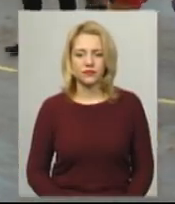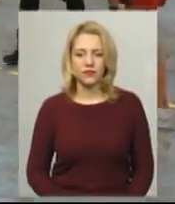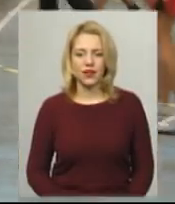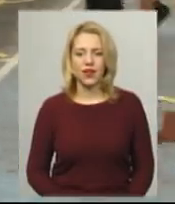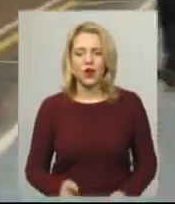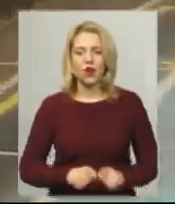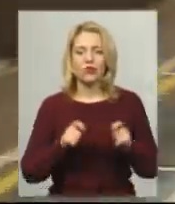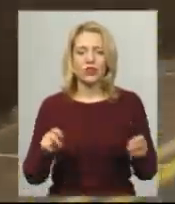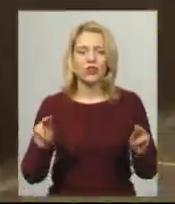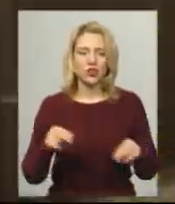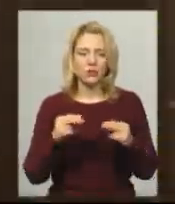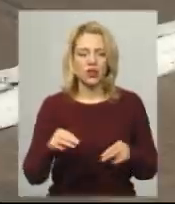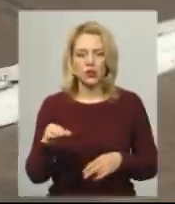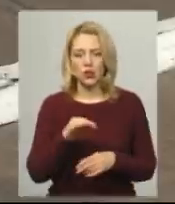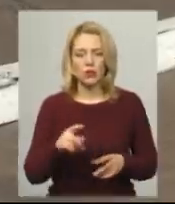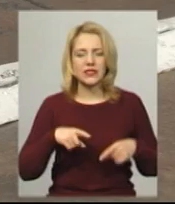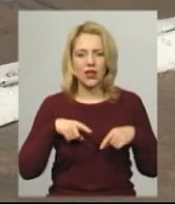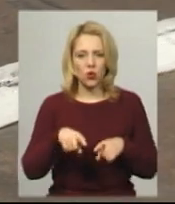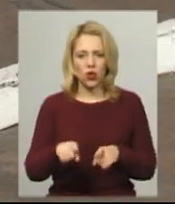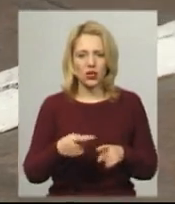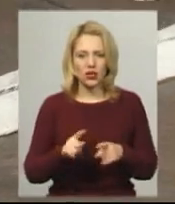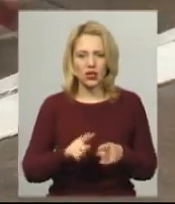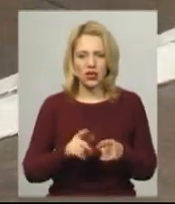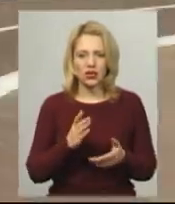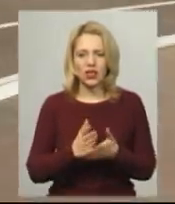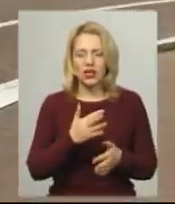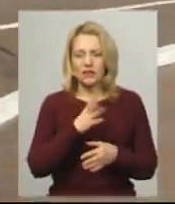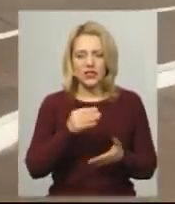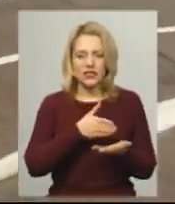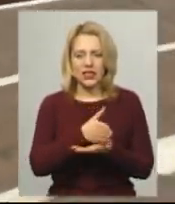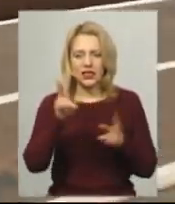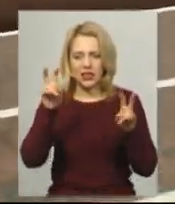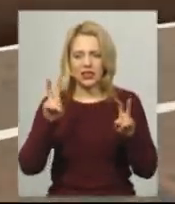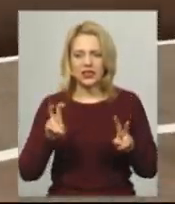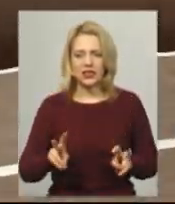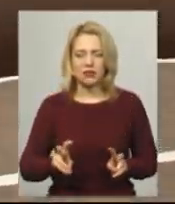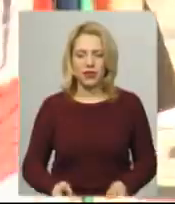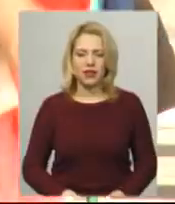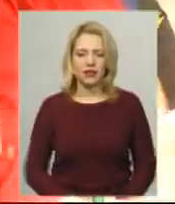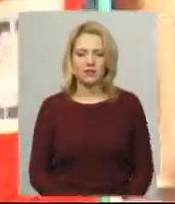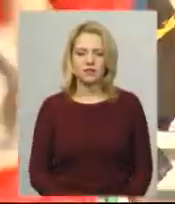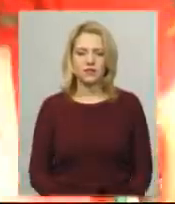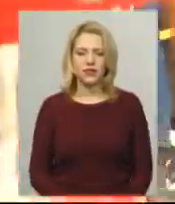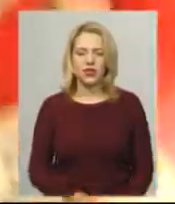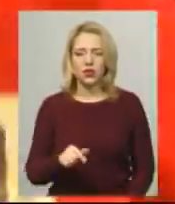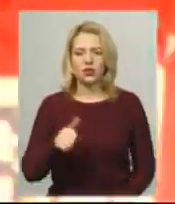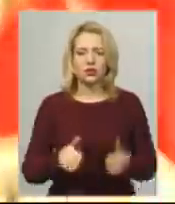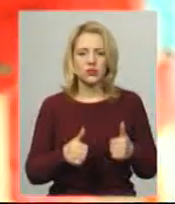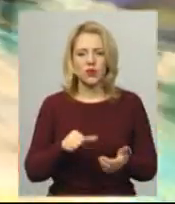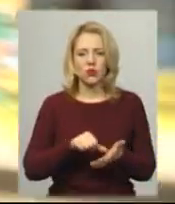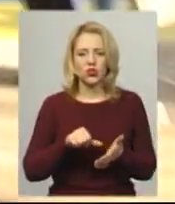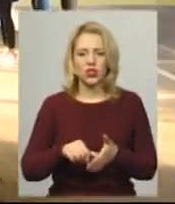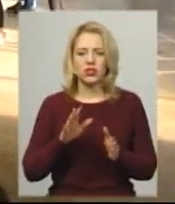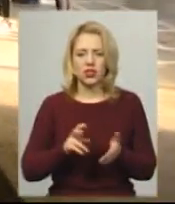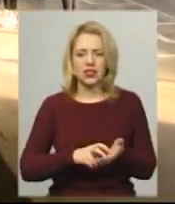У відкритому чемпіонаті області з легкої атлетики заявлені майже всі дисципліни, що включає легка атлетика в закритих приміщеннях. Не змагаються учасники тільки у